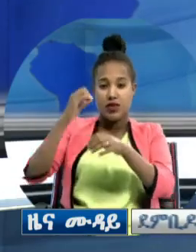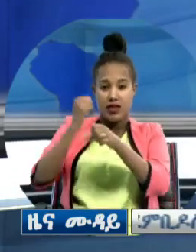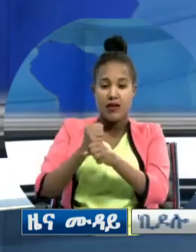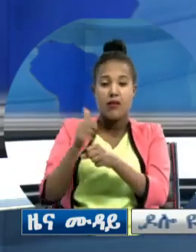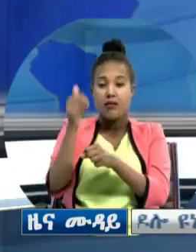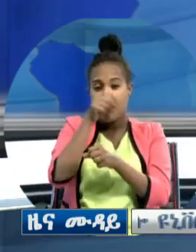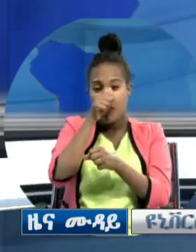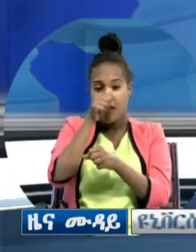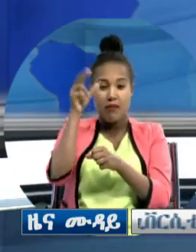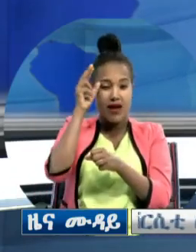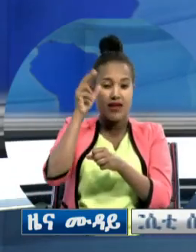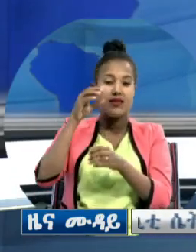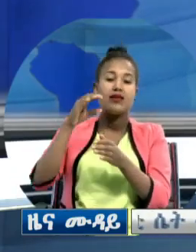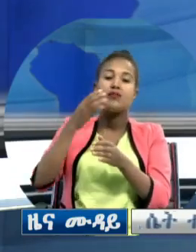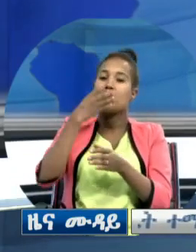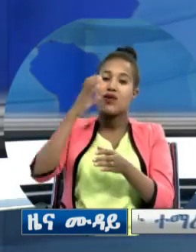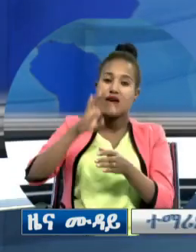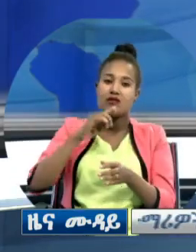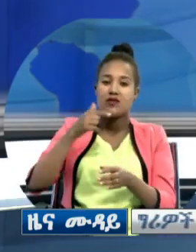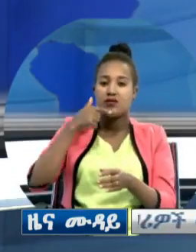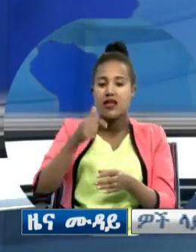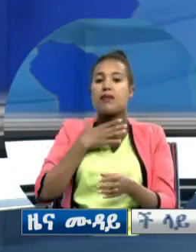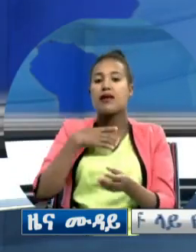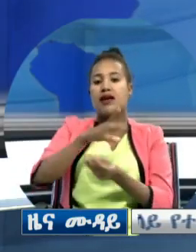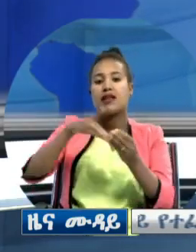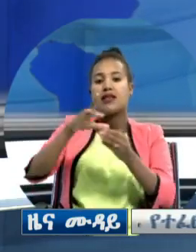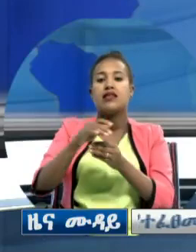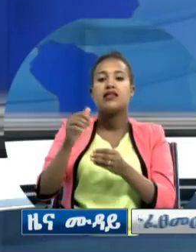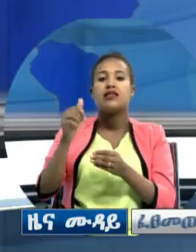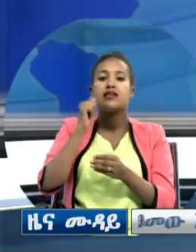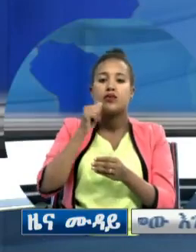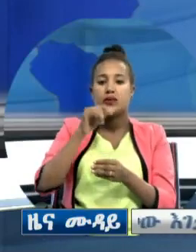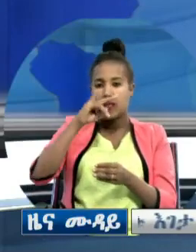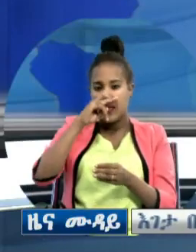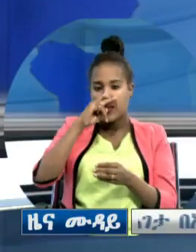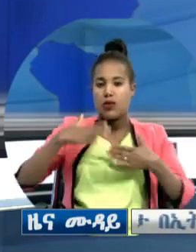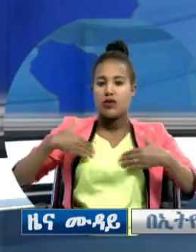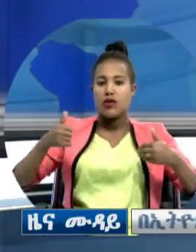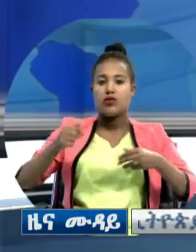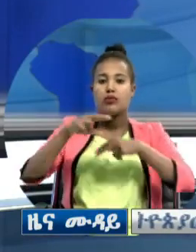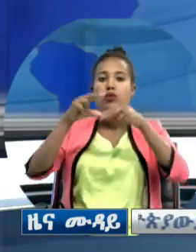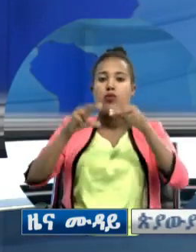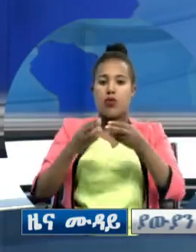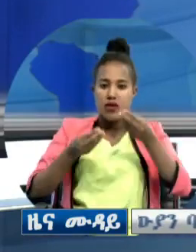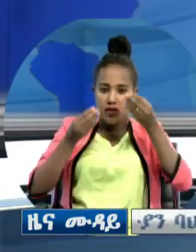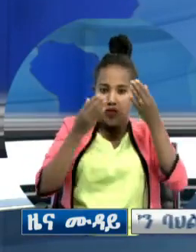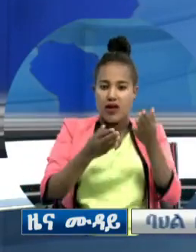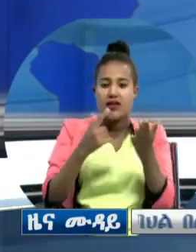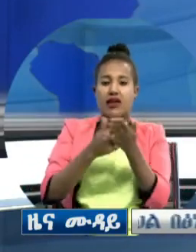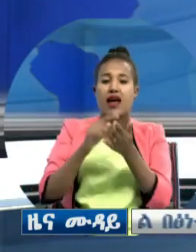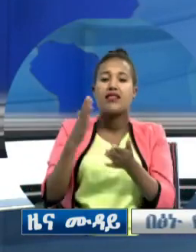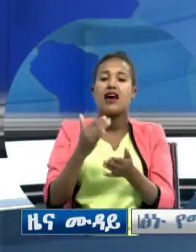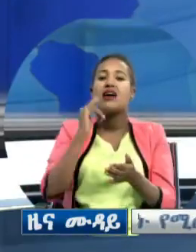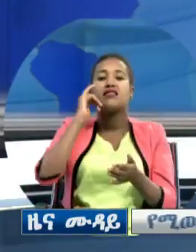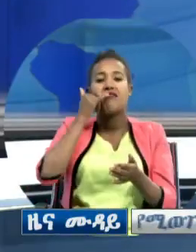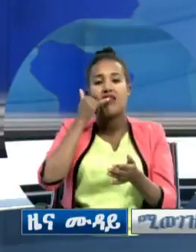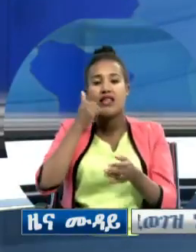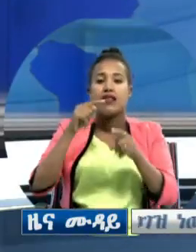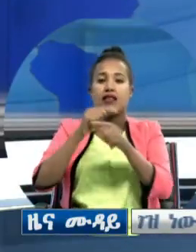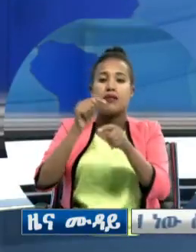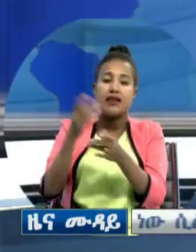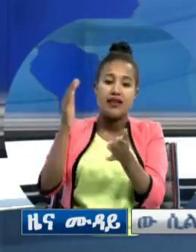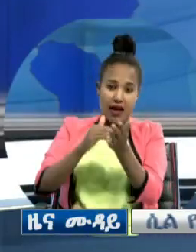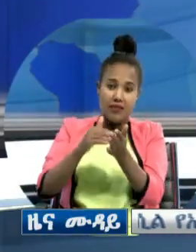ባህል በጽኑ የሚወገዝ ነው ሲል የአማራ ክልል ሴቶች ህጻናትና ወጣቶች ቢሮ አስታወቀ እንደዚህ አይነት አሳፋሪ ተግባር